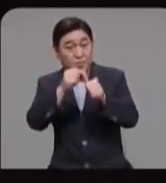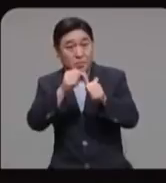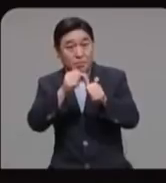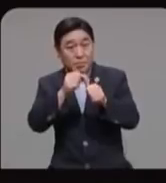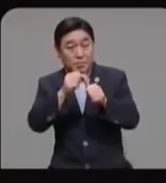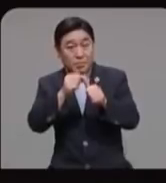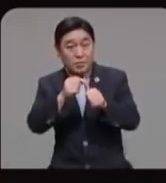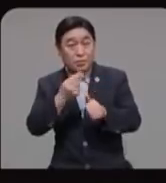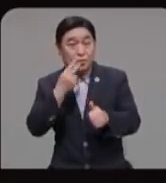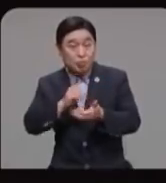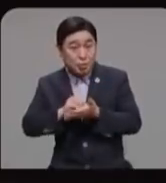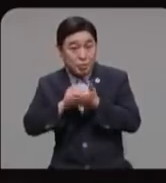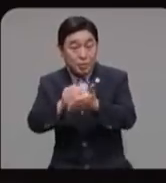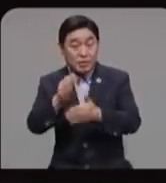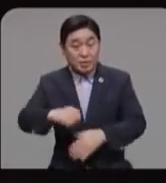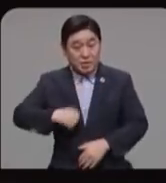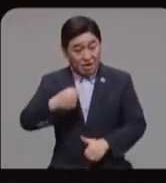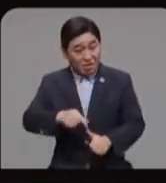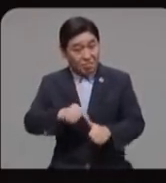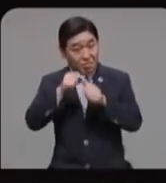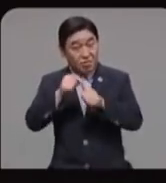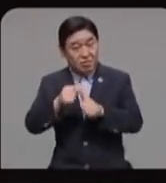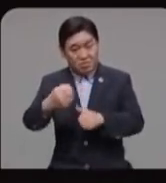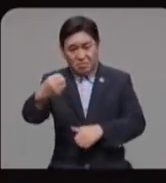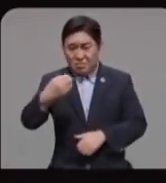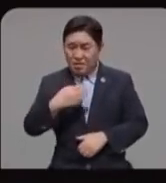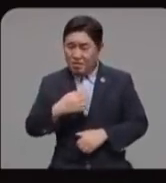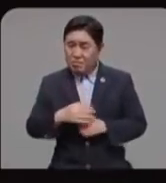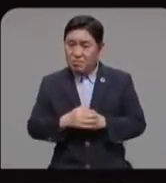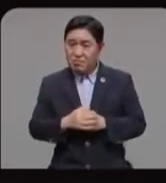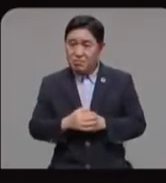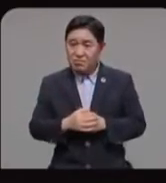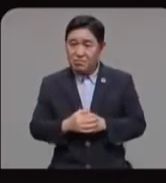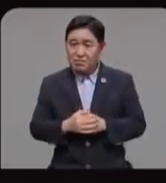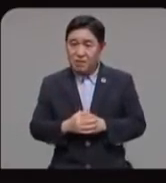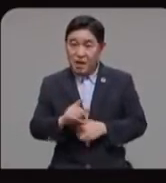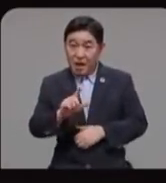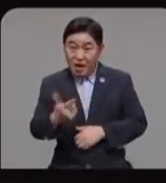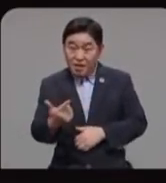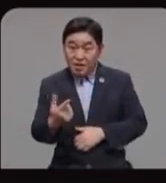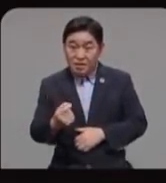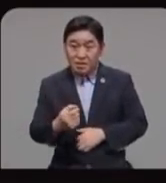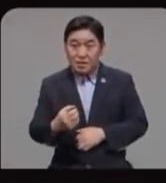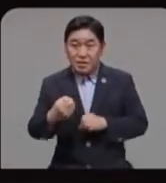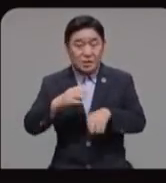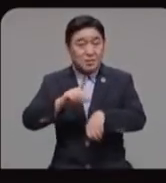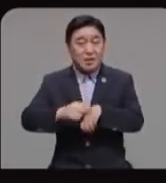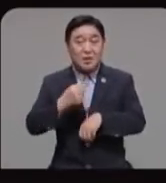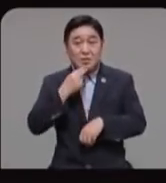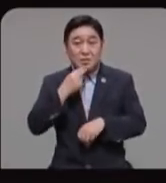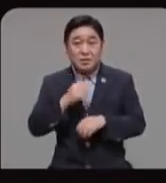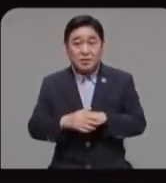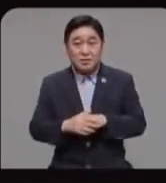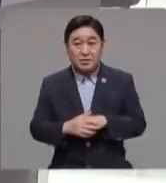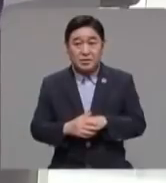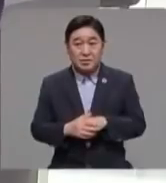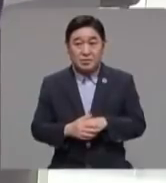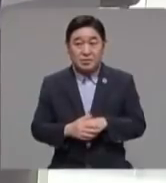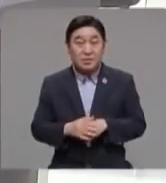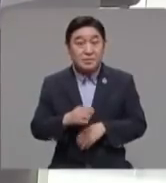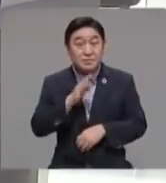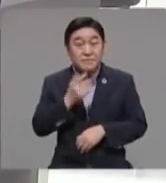나갔습니다. 근데 자기가 뽑아놓고 그렇게 말씀하시는 거는 그거는 좀 아닌 것 같습니다. 네, 제가 답변 시간이 없어서. 아니,